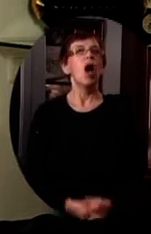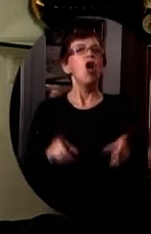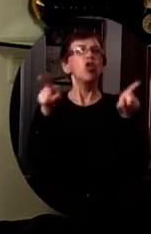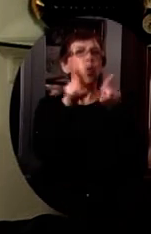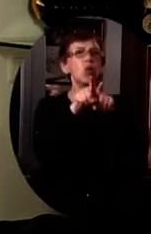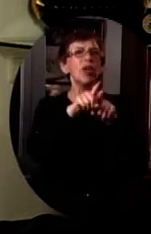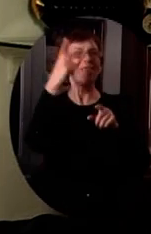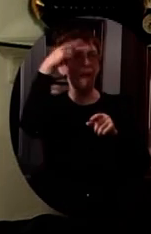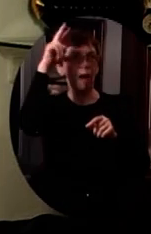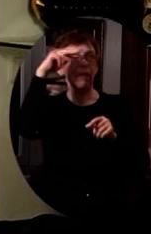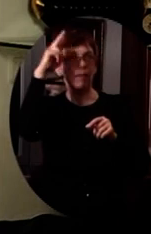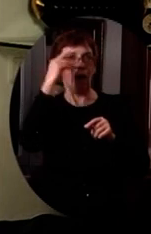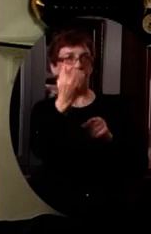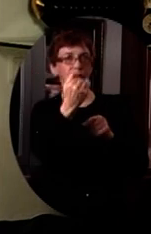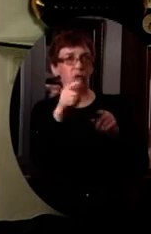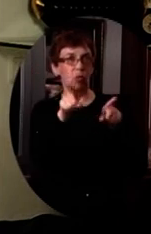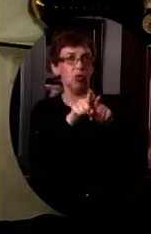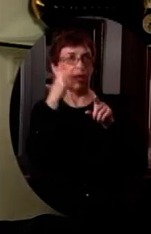ברחנו.